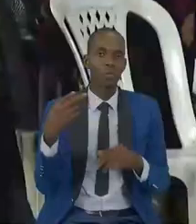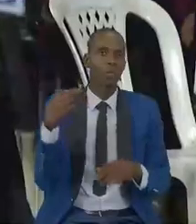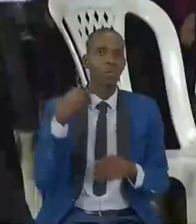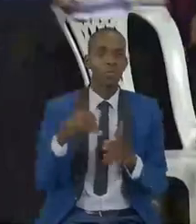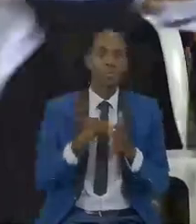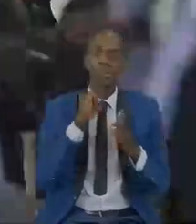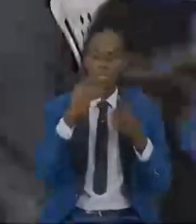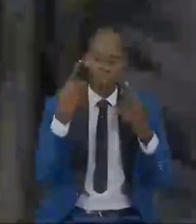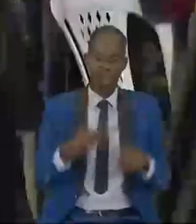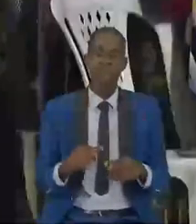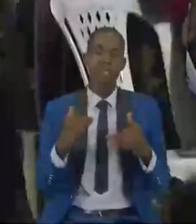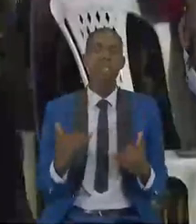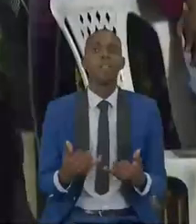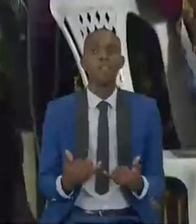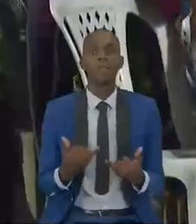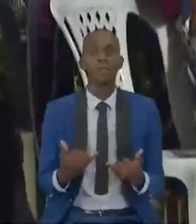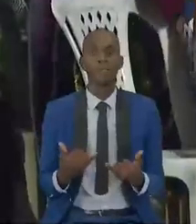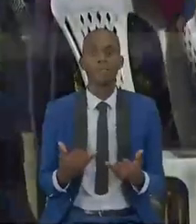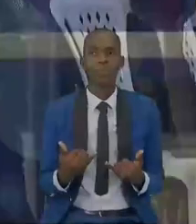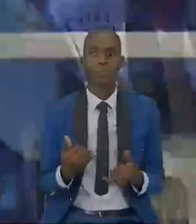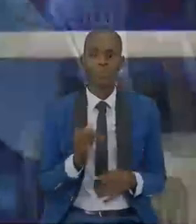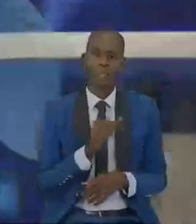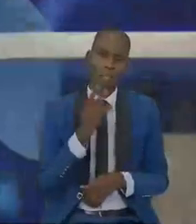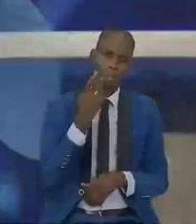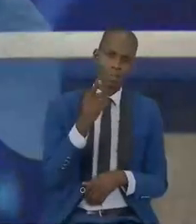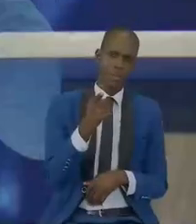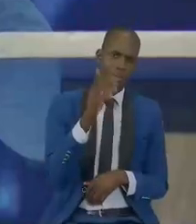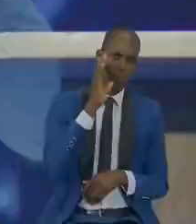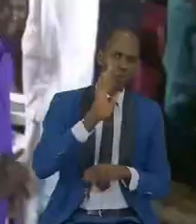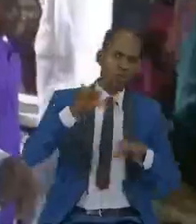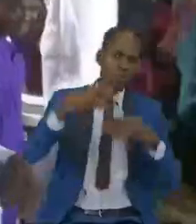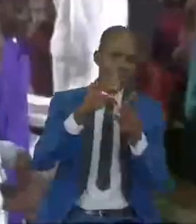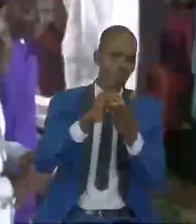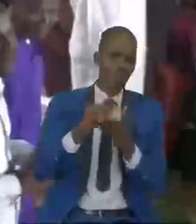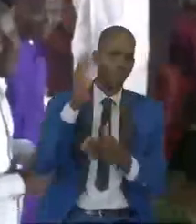joug, de miracles, s'est déjà produit.